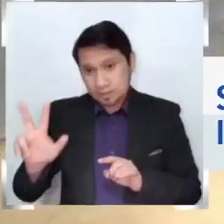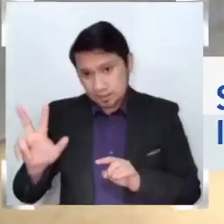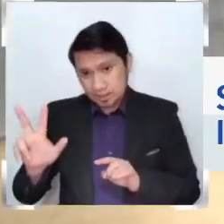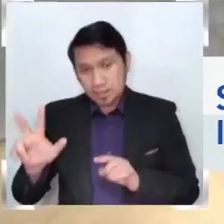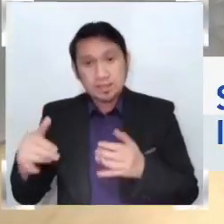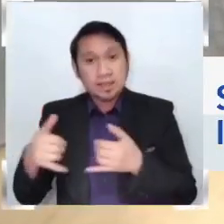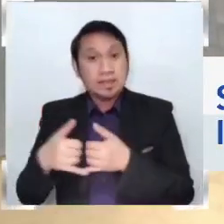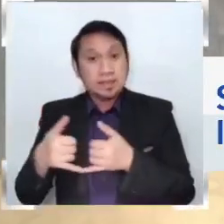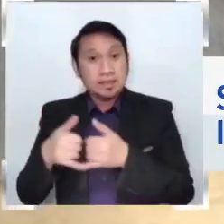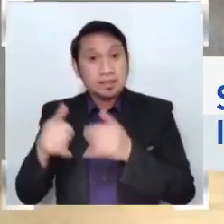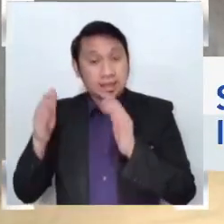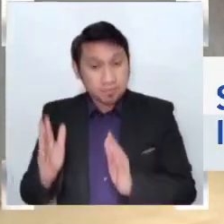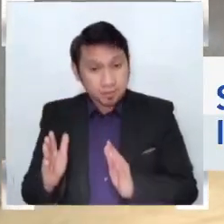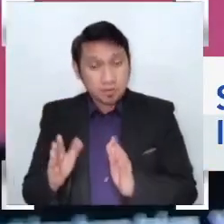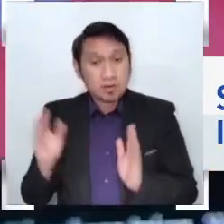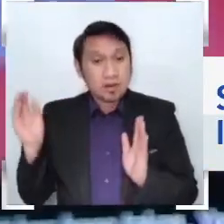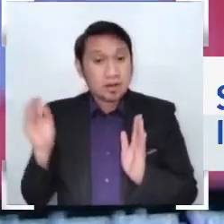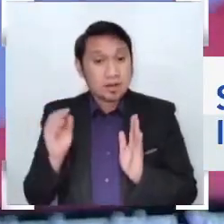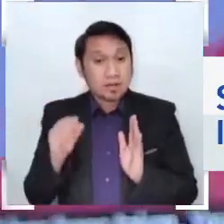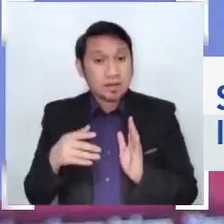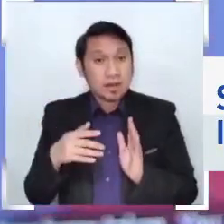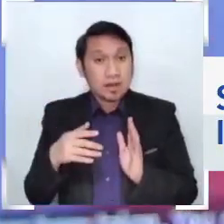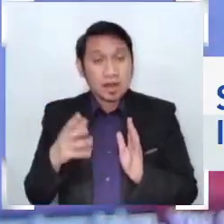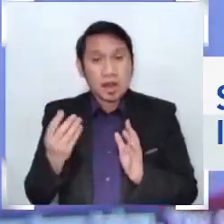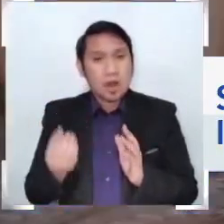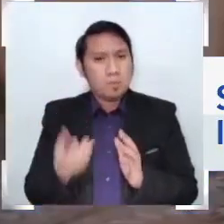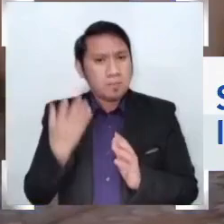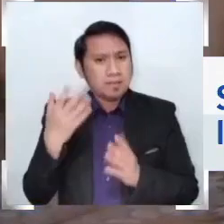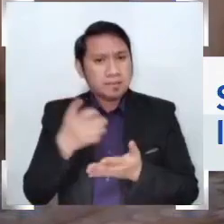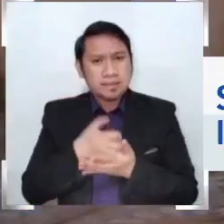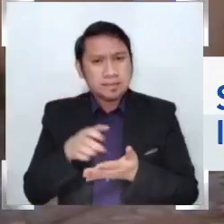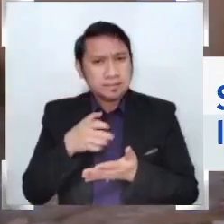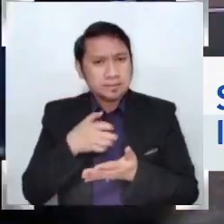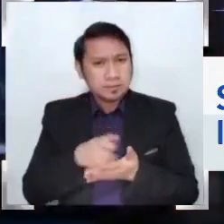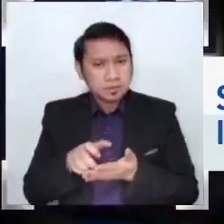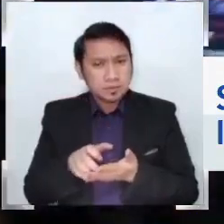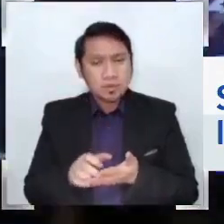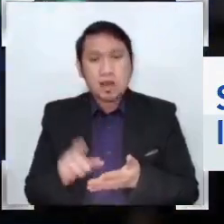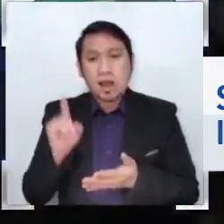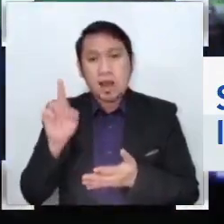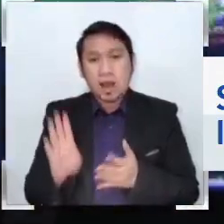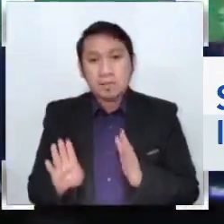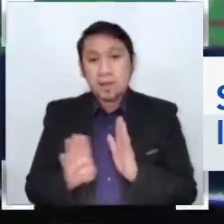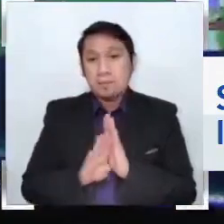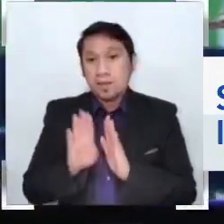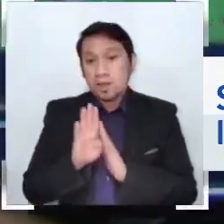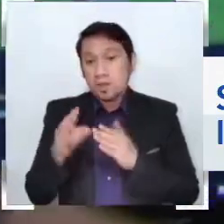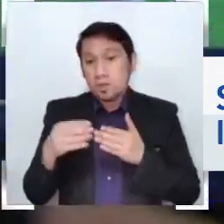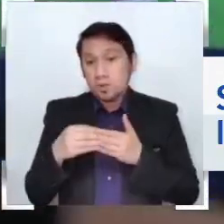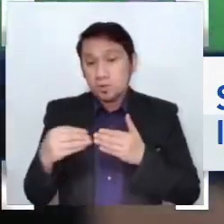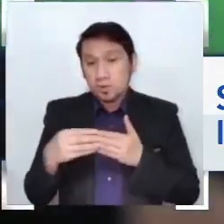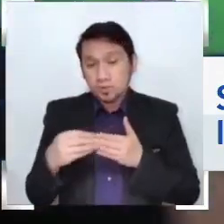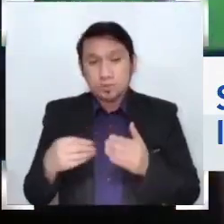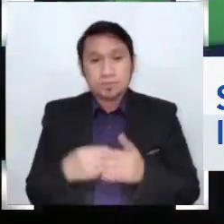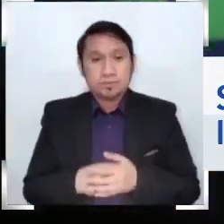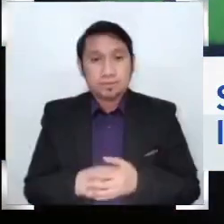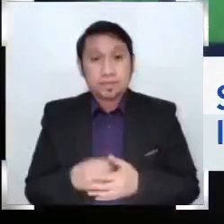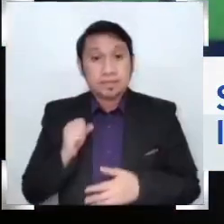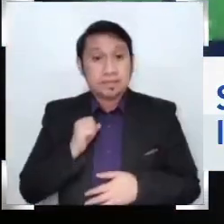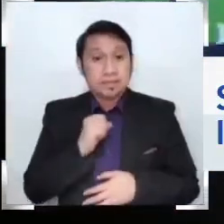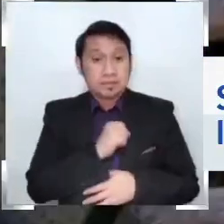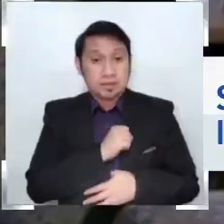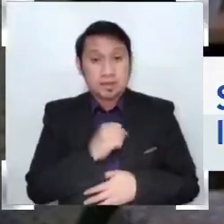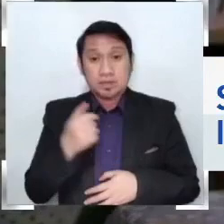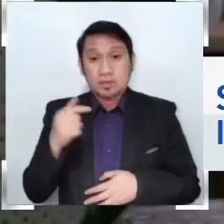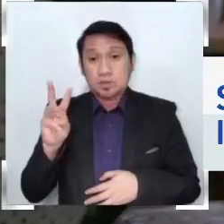noong 2019 ay gumastos ng mahigit kalahating bilyong dolyar sa panukalang batas ni Gatchalian. Ipagbabawal na